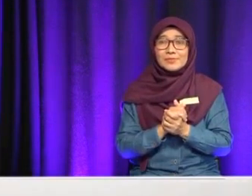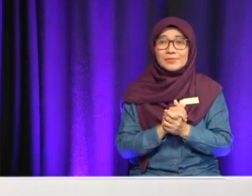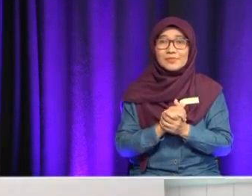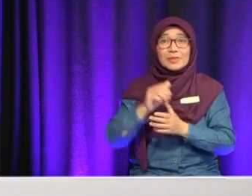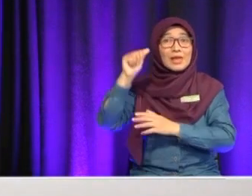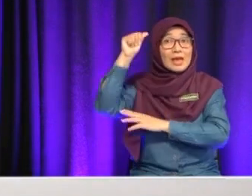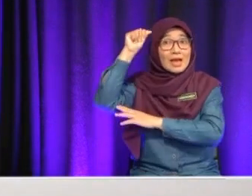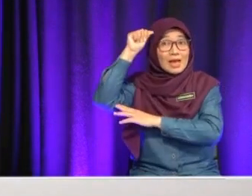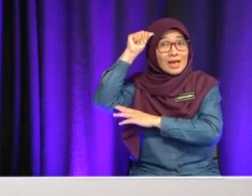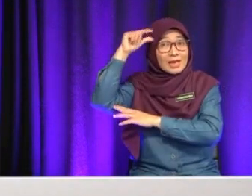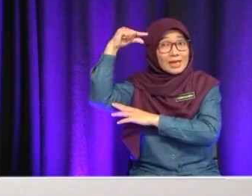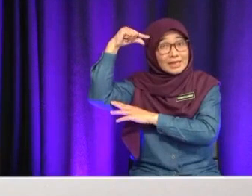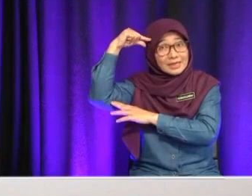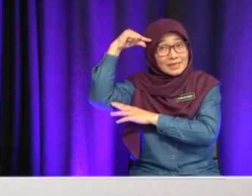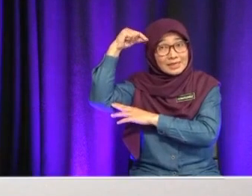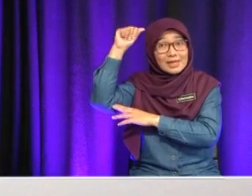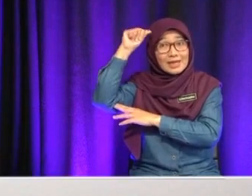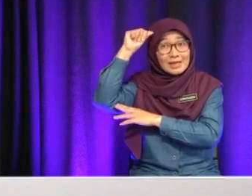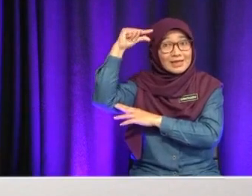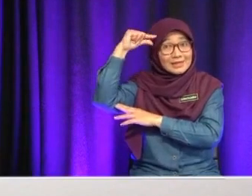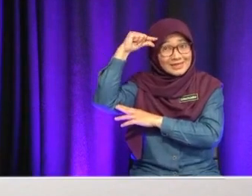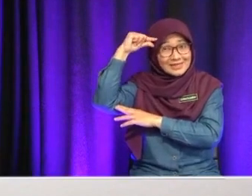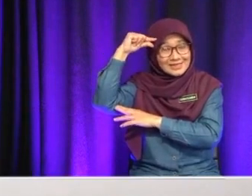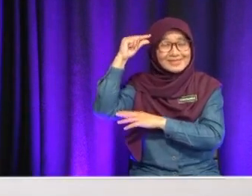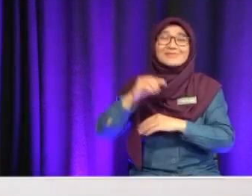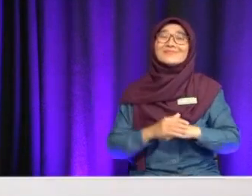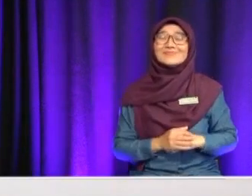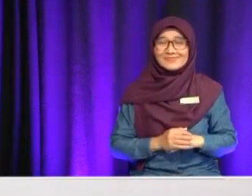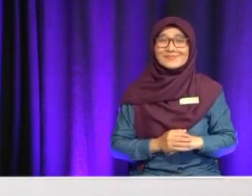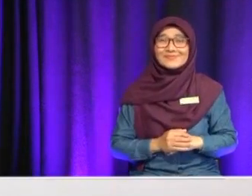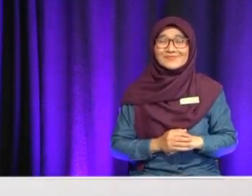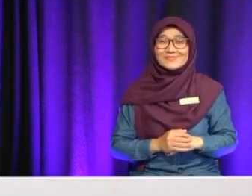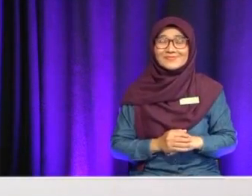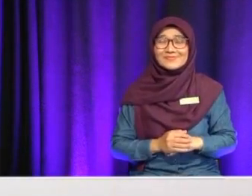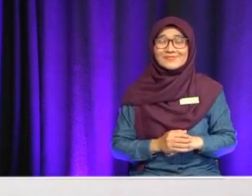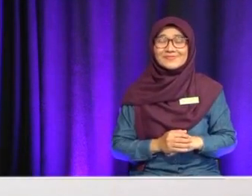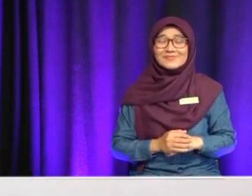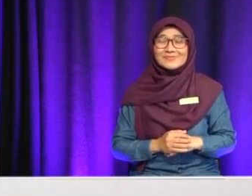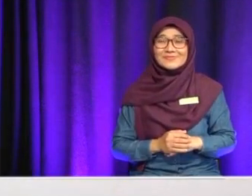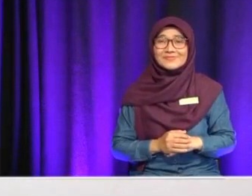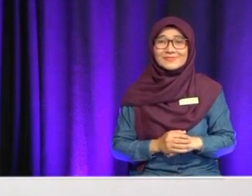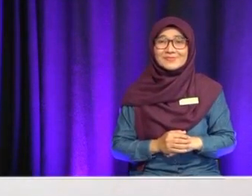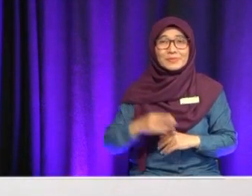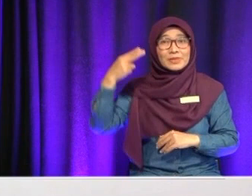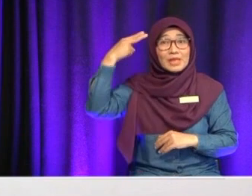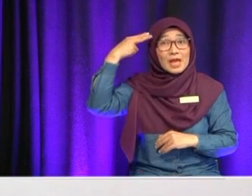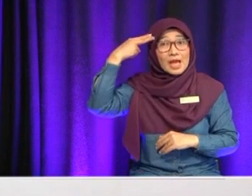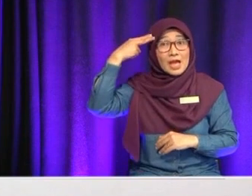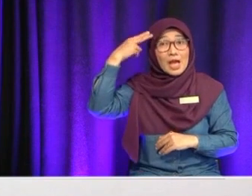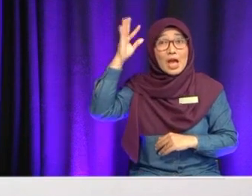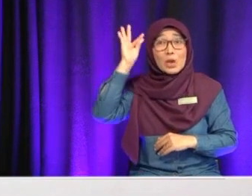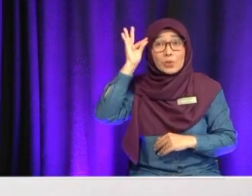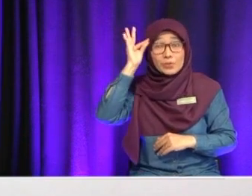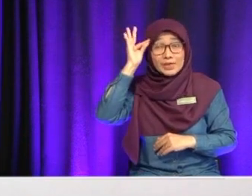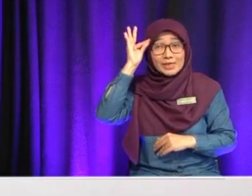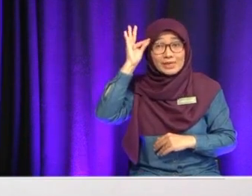Akil Zarfan, juga daripada kelas 4 Alpha. Baik Akil. Okey, seterusnya Hafi dari kelas 4